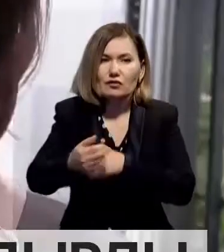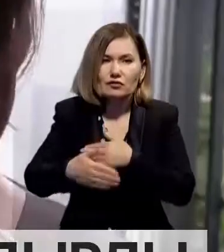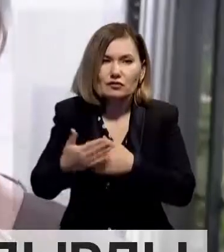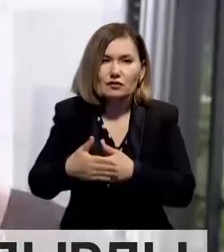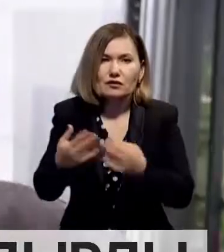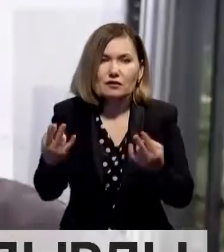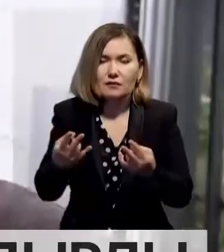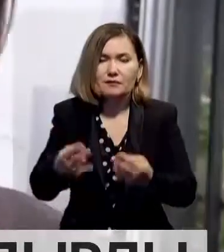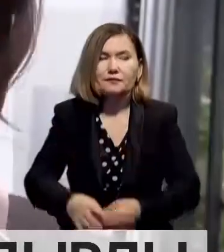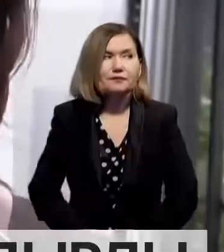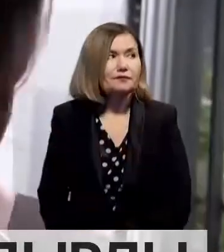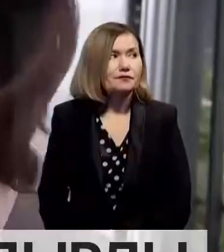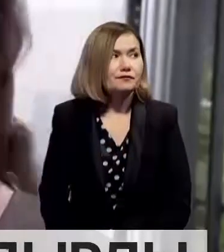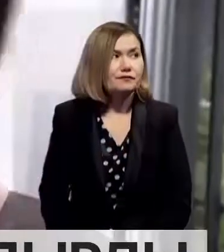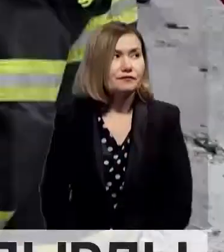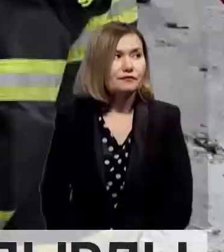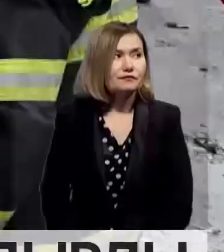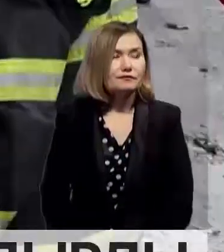іздеп табуымыз керек.